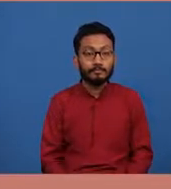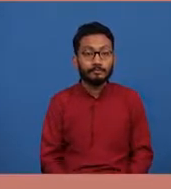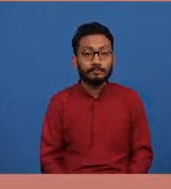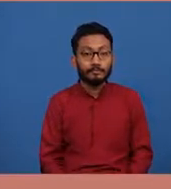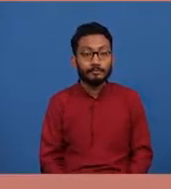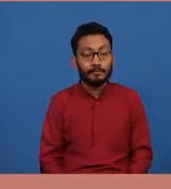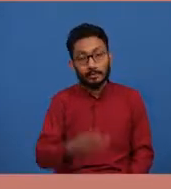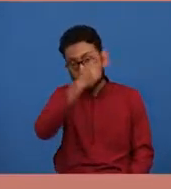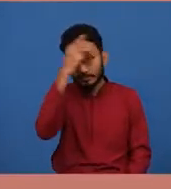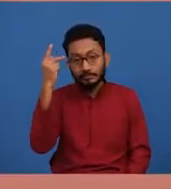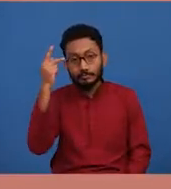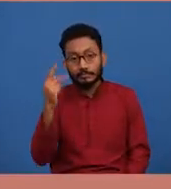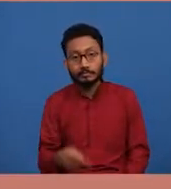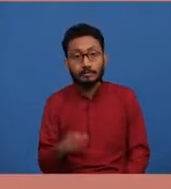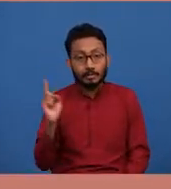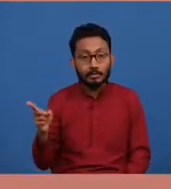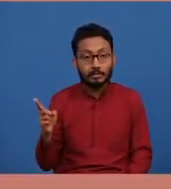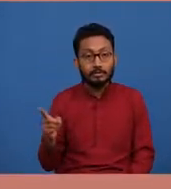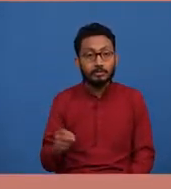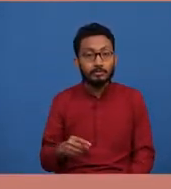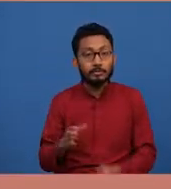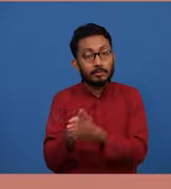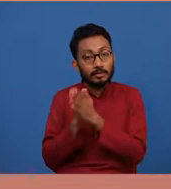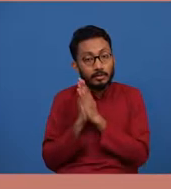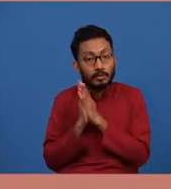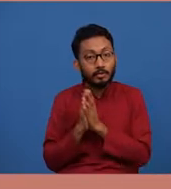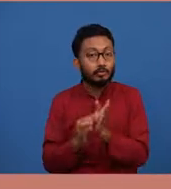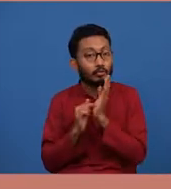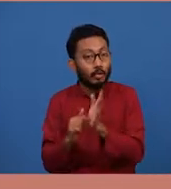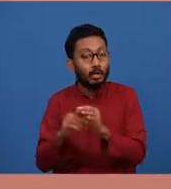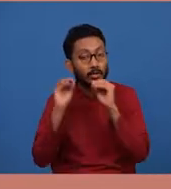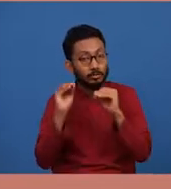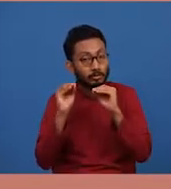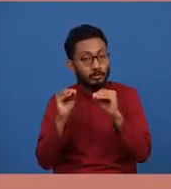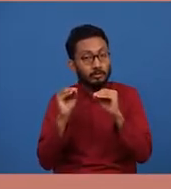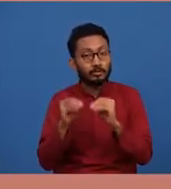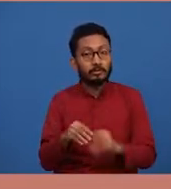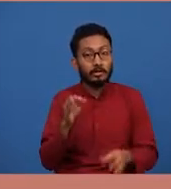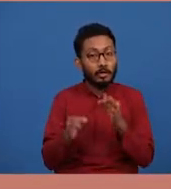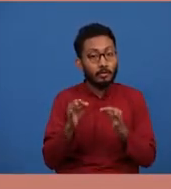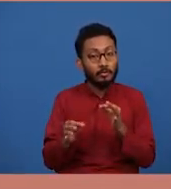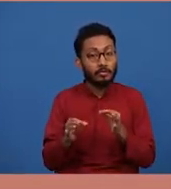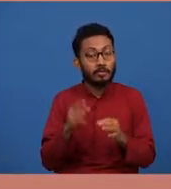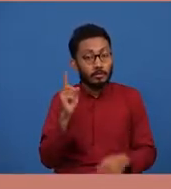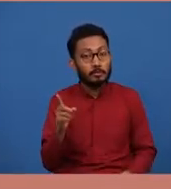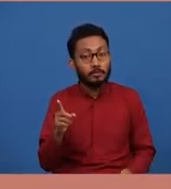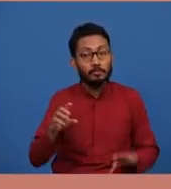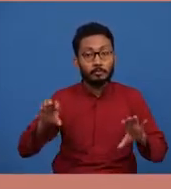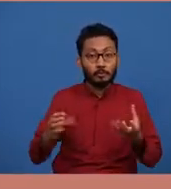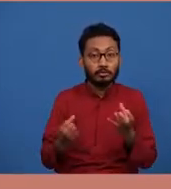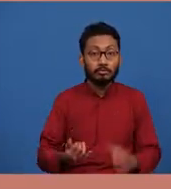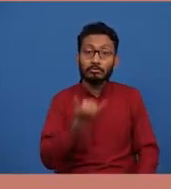Kerana dia meminta tunjuk ajar sekiranya dia